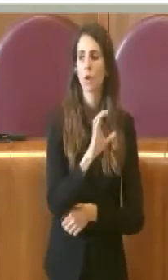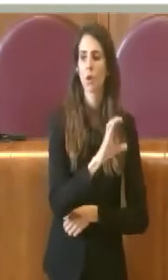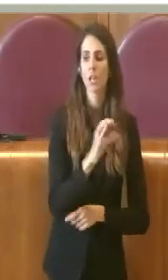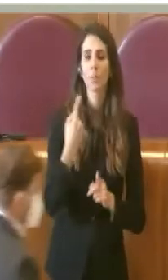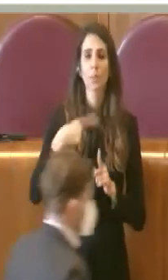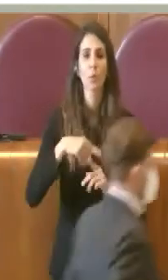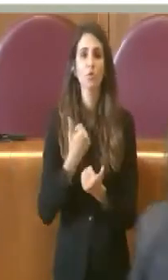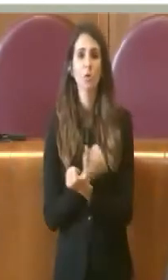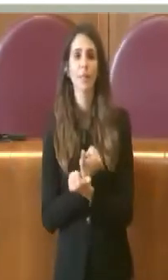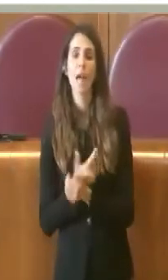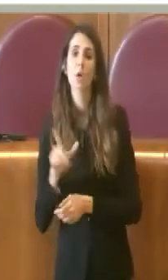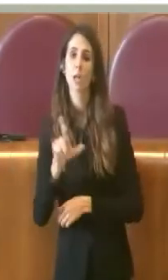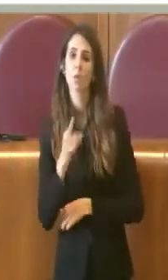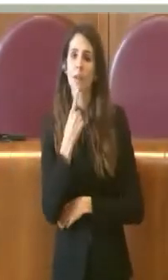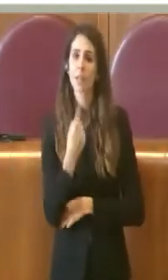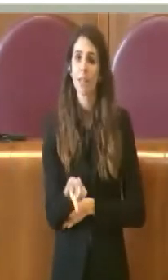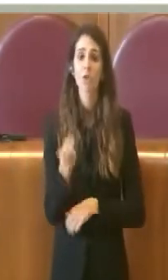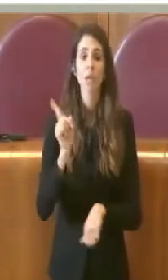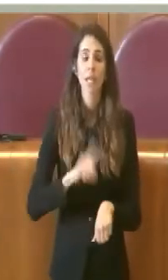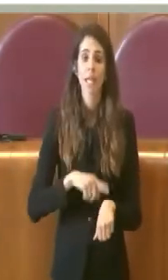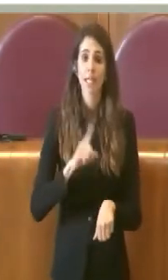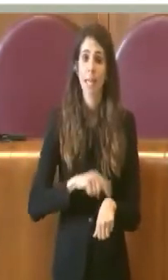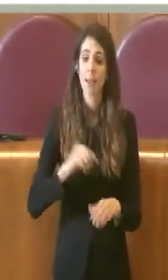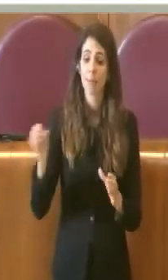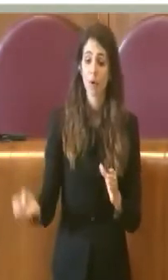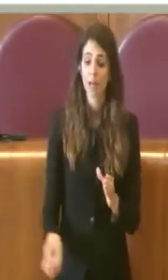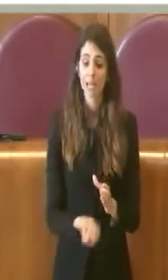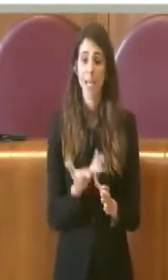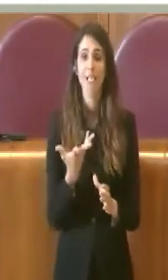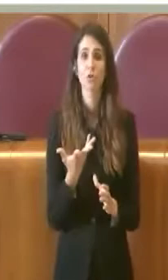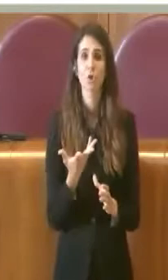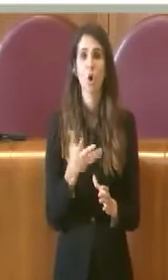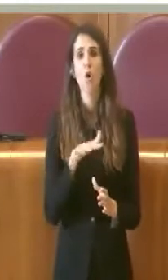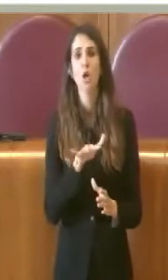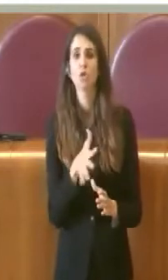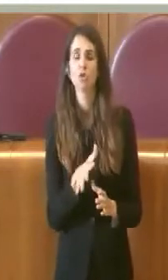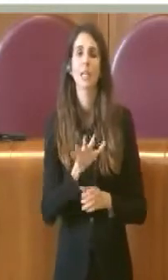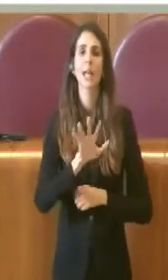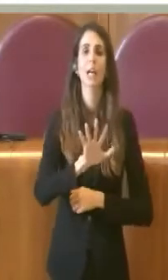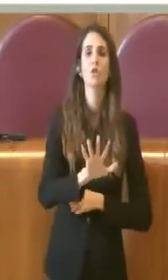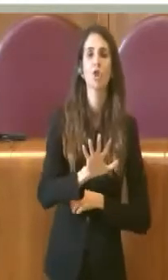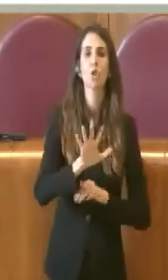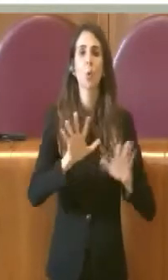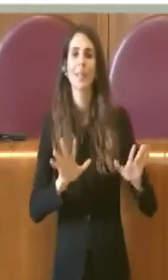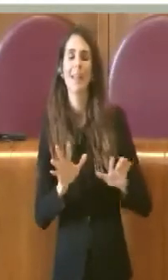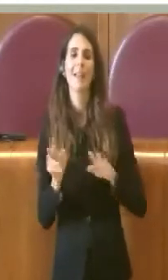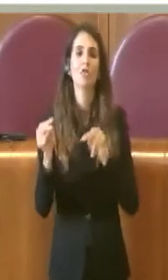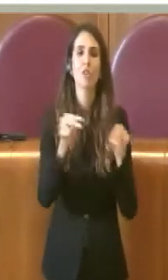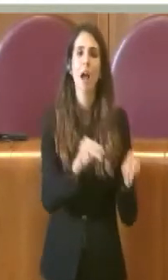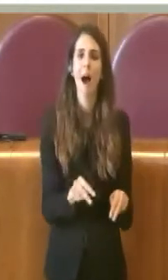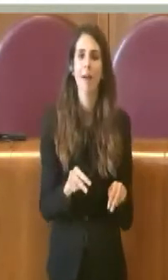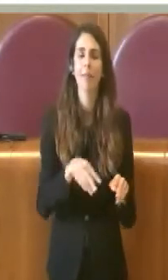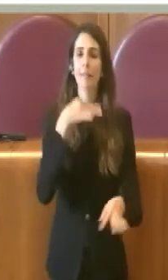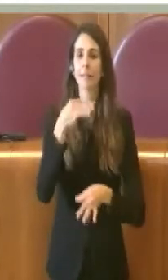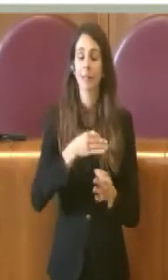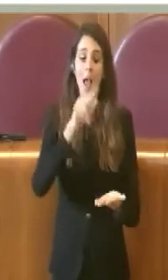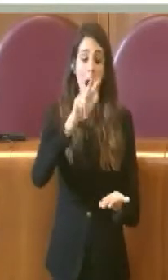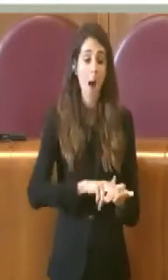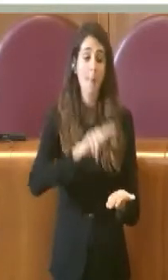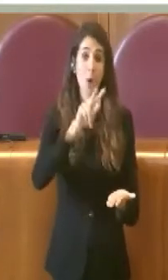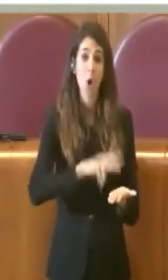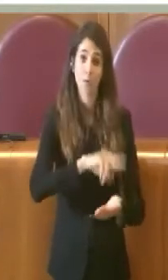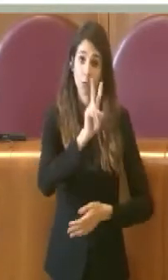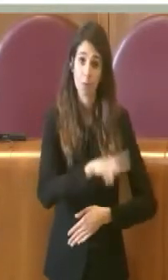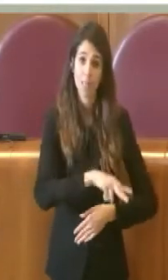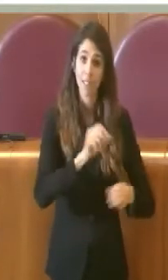litorale, dice tempi di realizzazione 5-10 anni. ovvero approvato nel 2017,